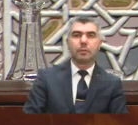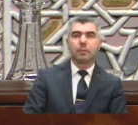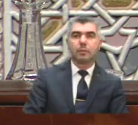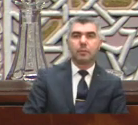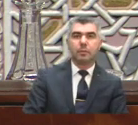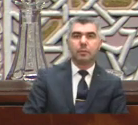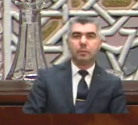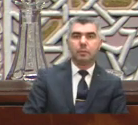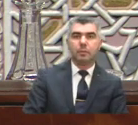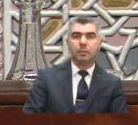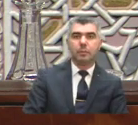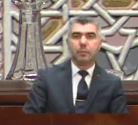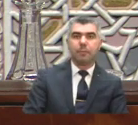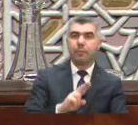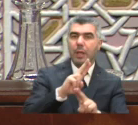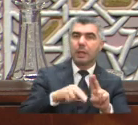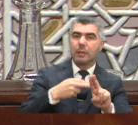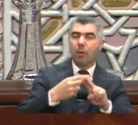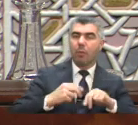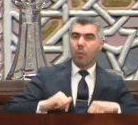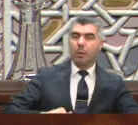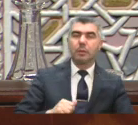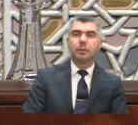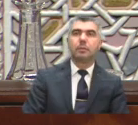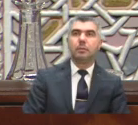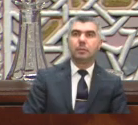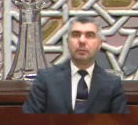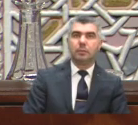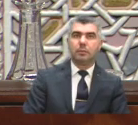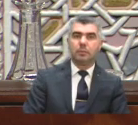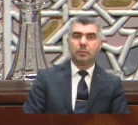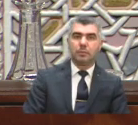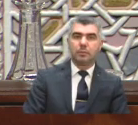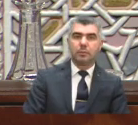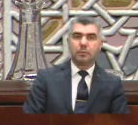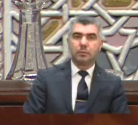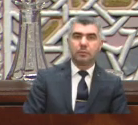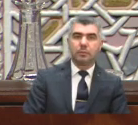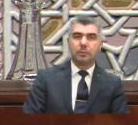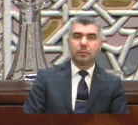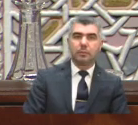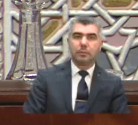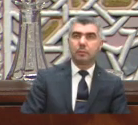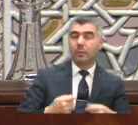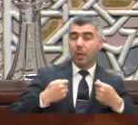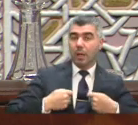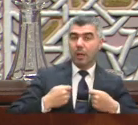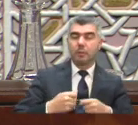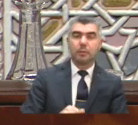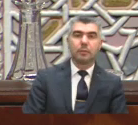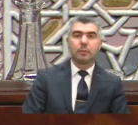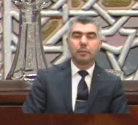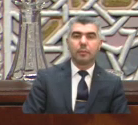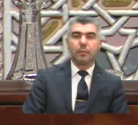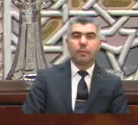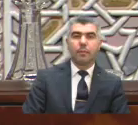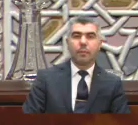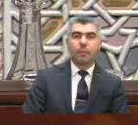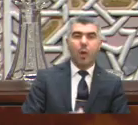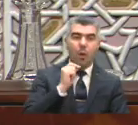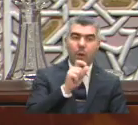لا. سيد الوزير فيما تبقى لكم من الوقت. نشوف سيد الرئيس. سيد النائب